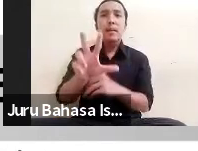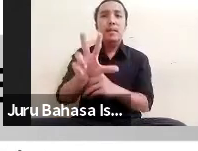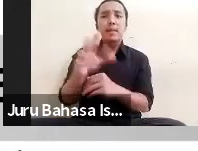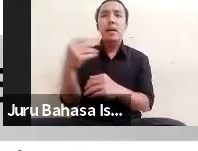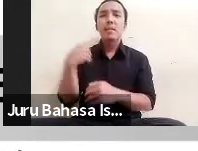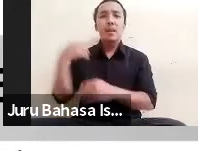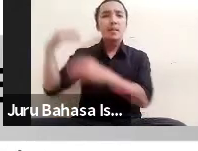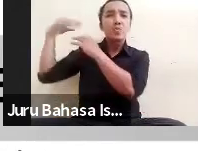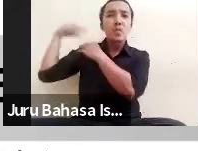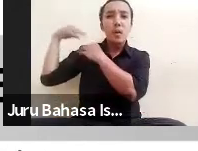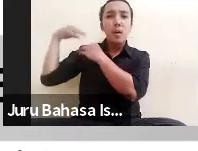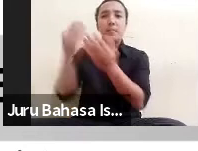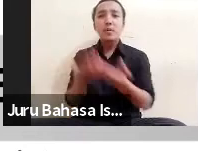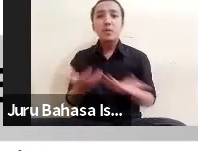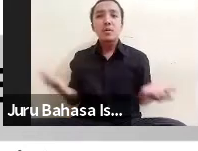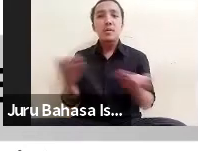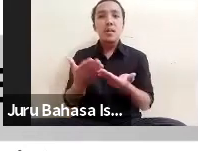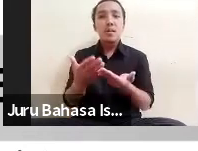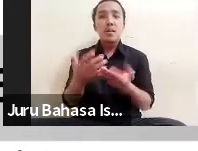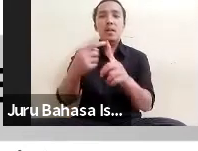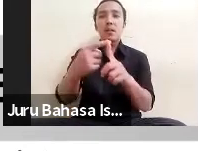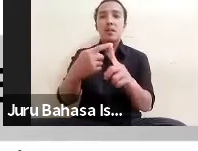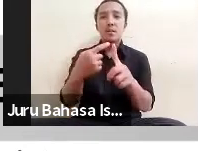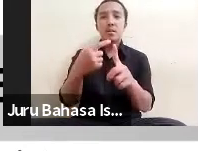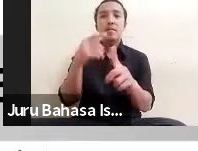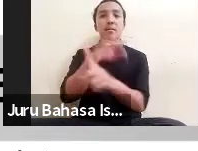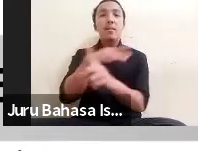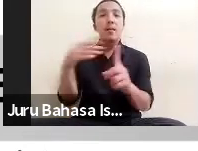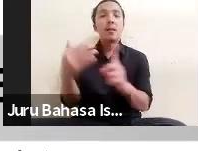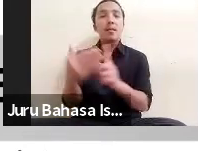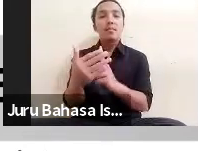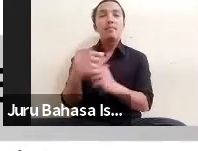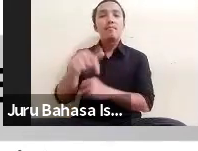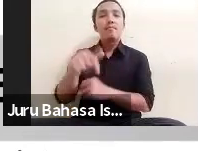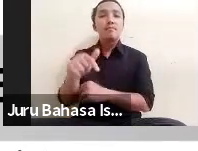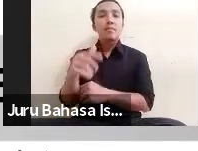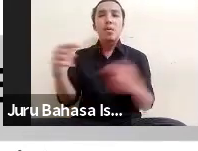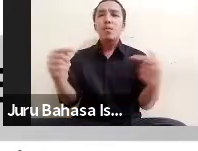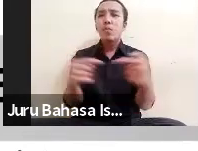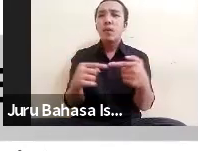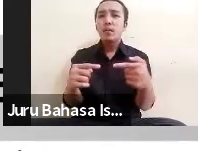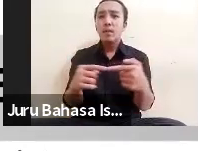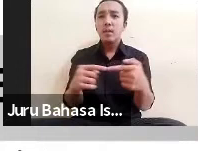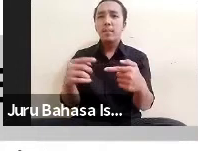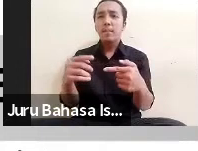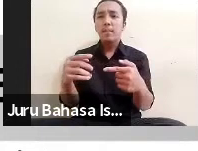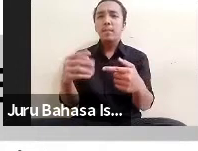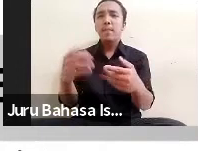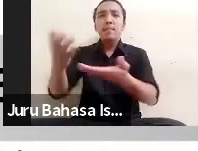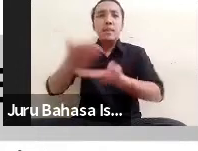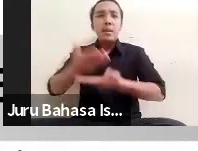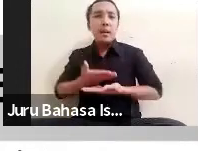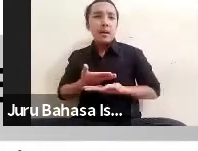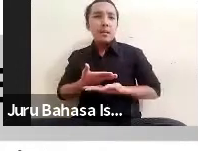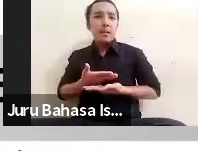jawab sosial dari masyarakat. Nah, tanggung jawab sosial ini adalah terkait dengan penerimaan kepada